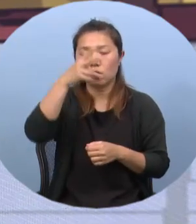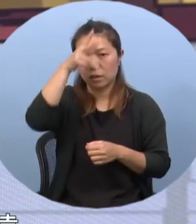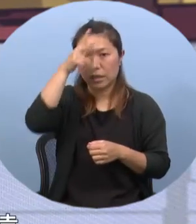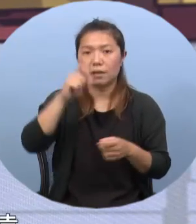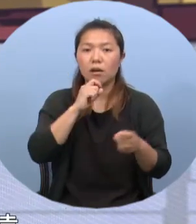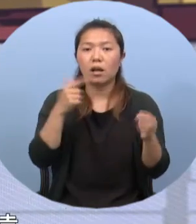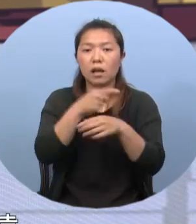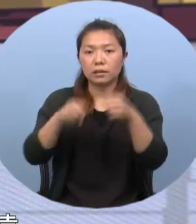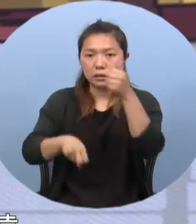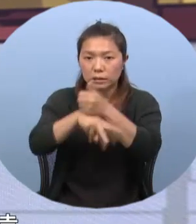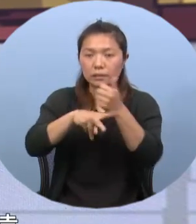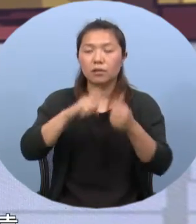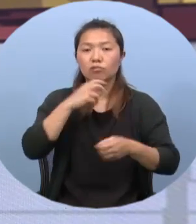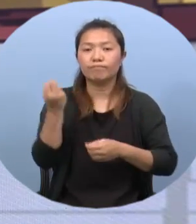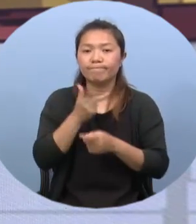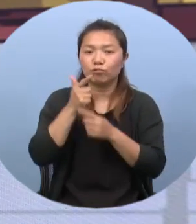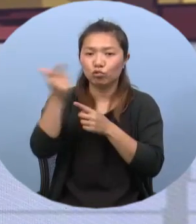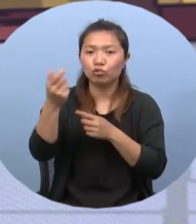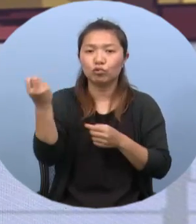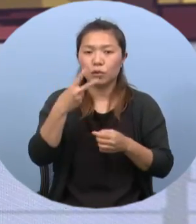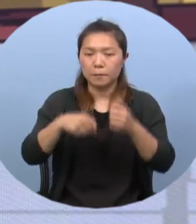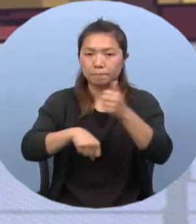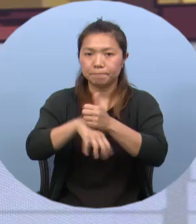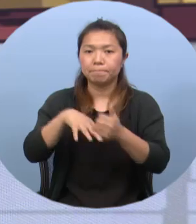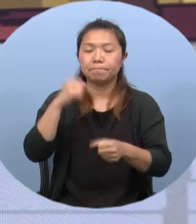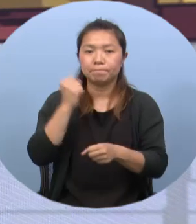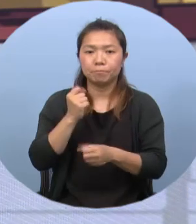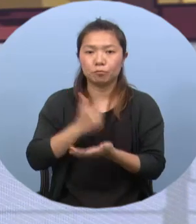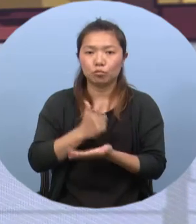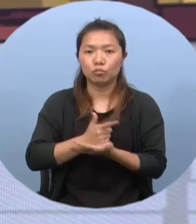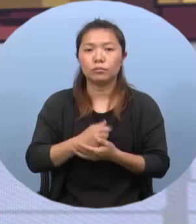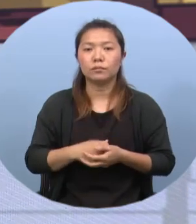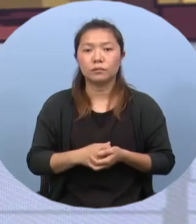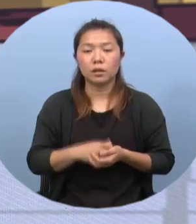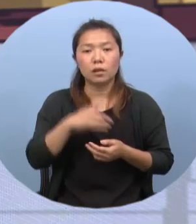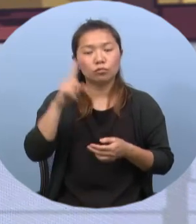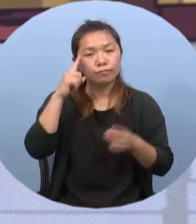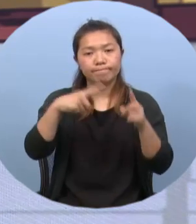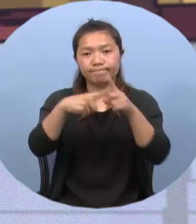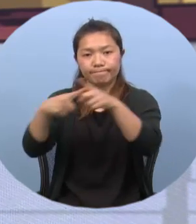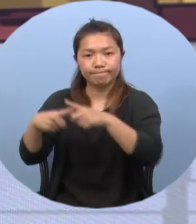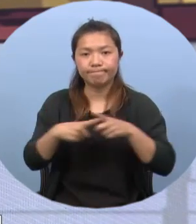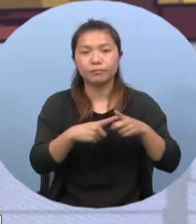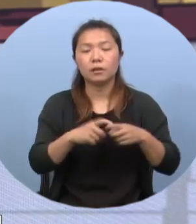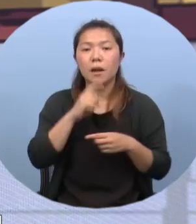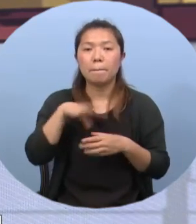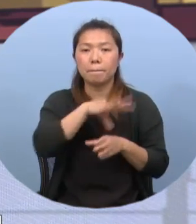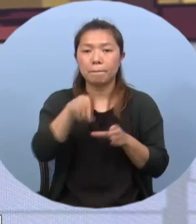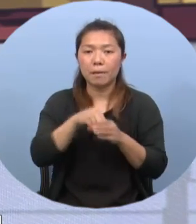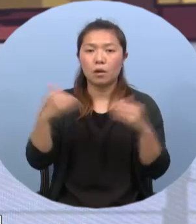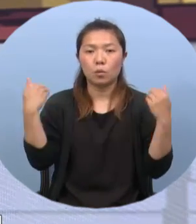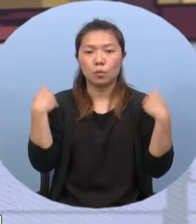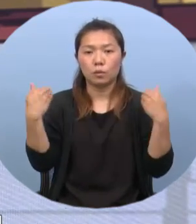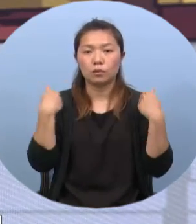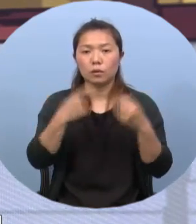度，為一國兩制行穩致遠打下重要的基礎。這個與全港市民包括體育